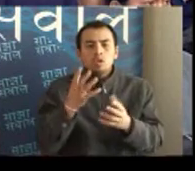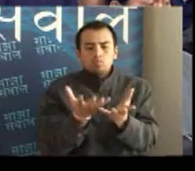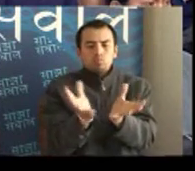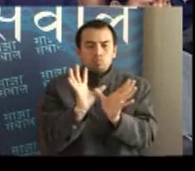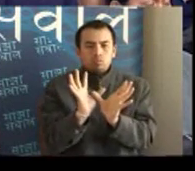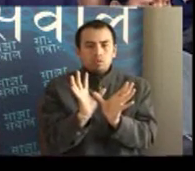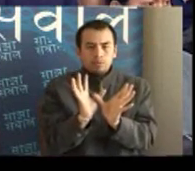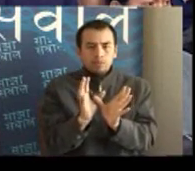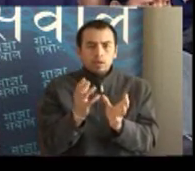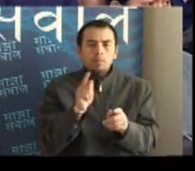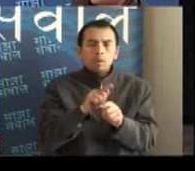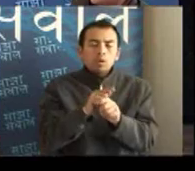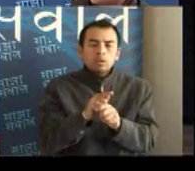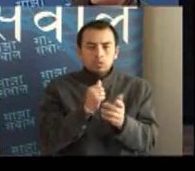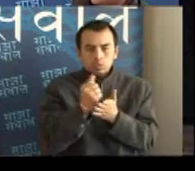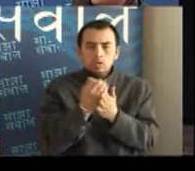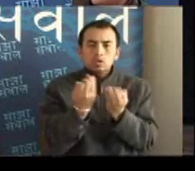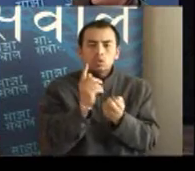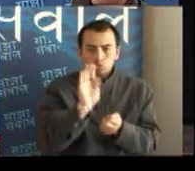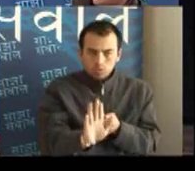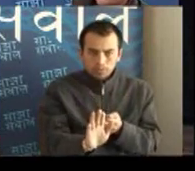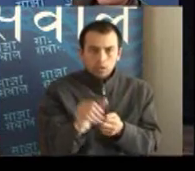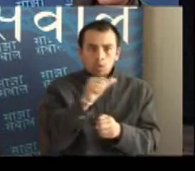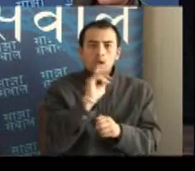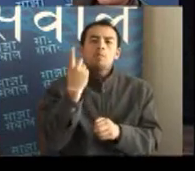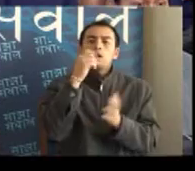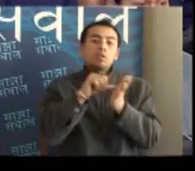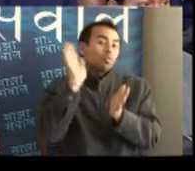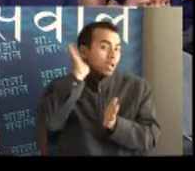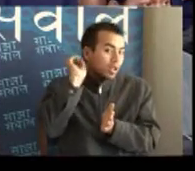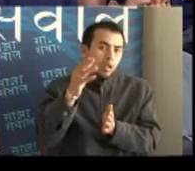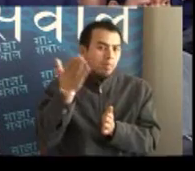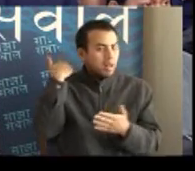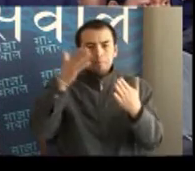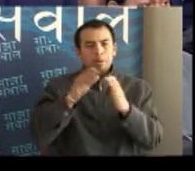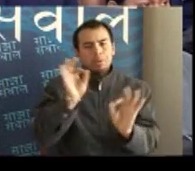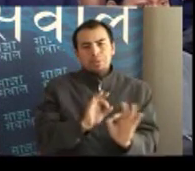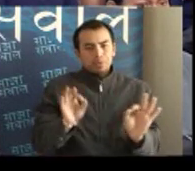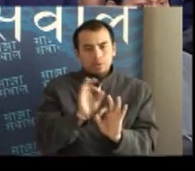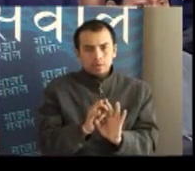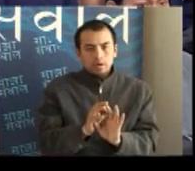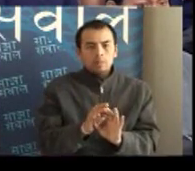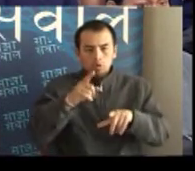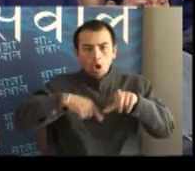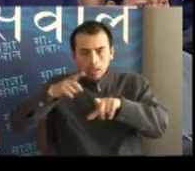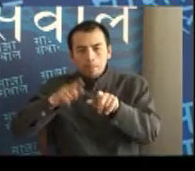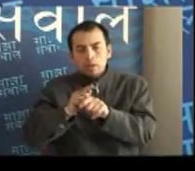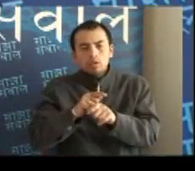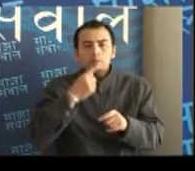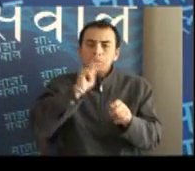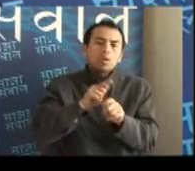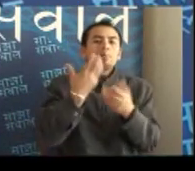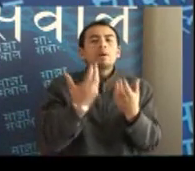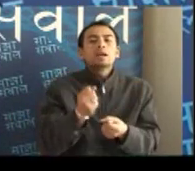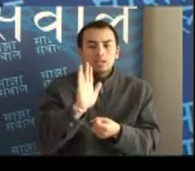पोर्टेबल फिडिङ पट मैले निकालेको छु। मैले उहाँलाई मैले पहिलोचोटि सुनाएँ अहिले मैले भेट्नु पनि सकेको थिइनँ वास्तवमा त्यो नक्सा मात्र सीमित छ बनाउन